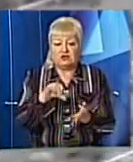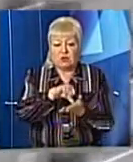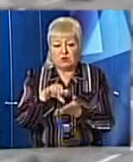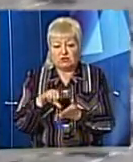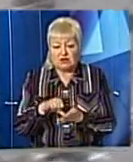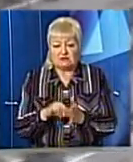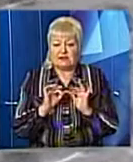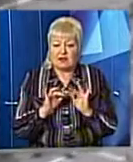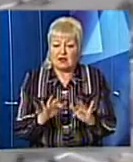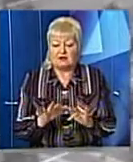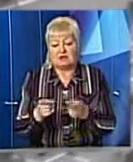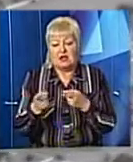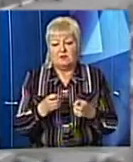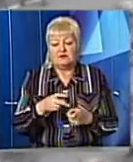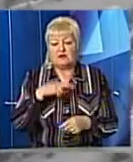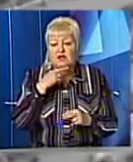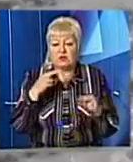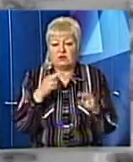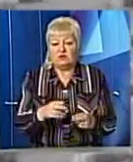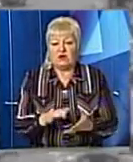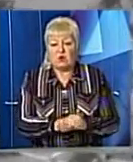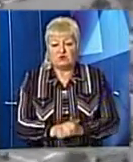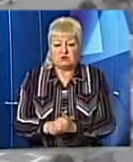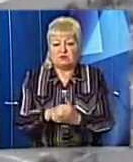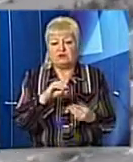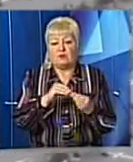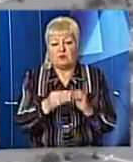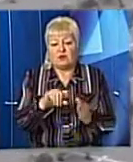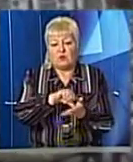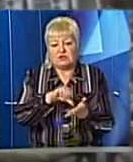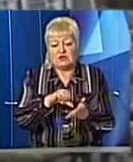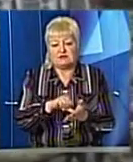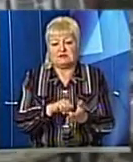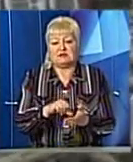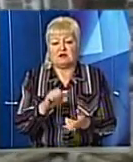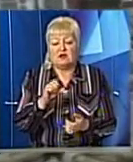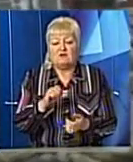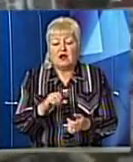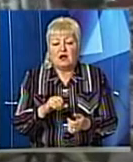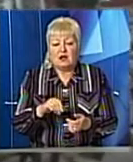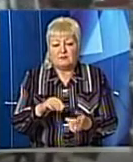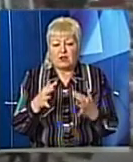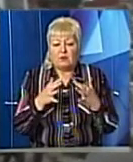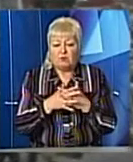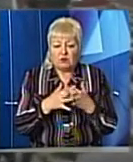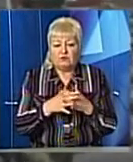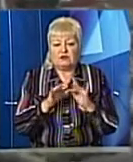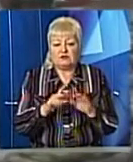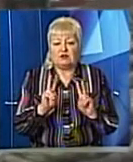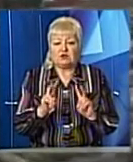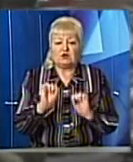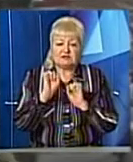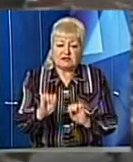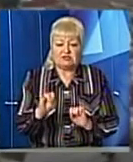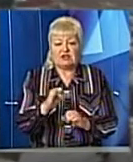намагаються привернути увагу суспільства до проблем учасників бойових дій. Насамперед, тих, хто захищав та